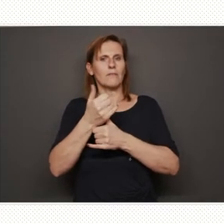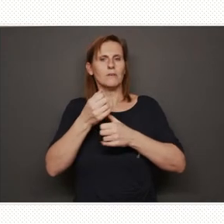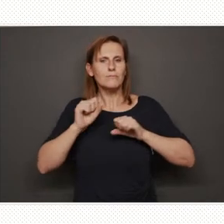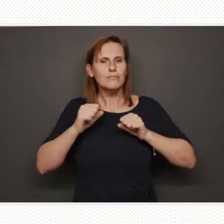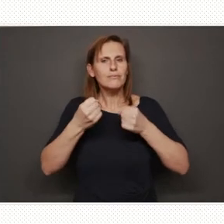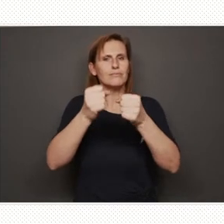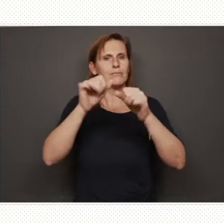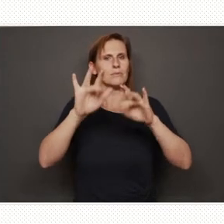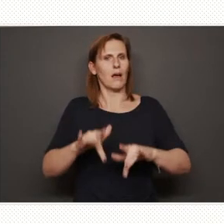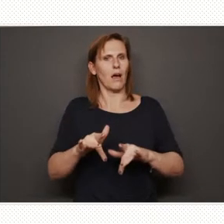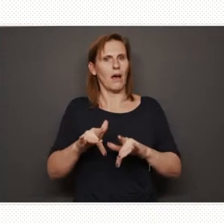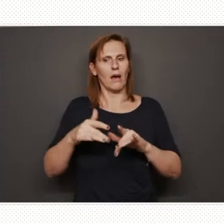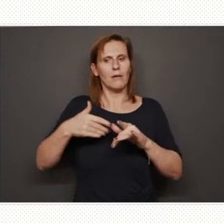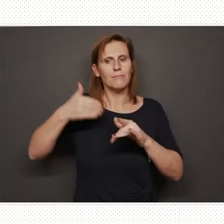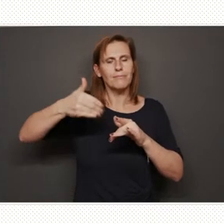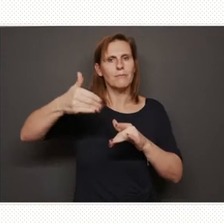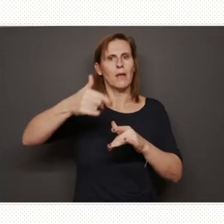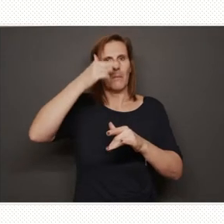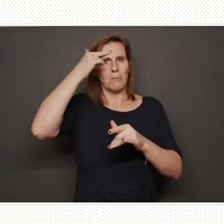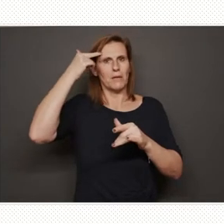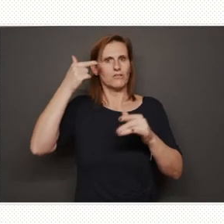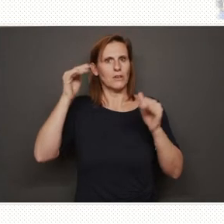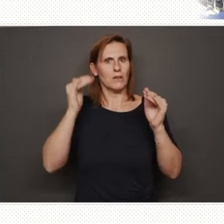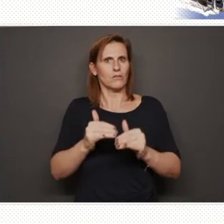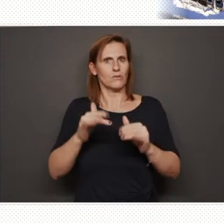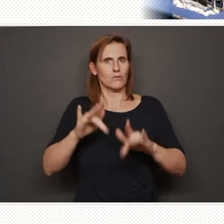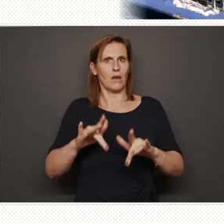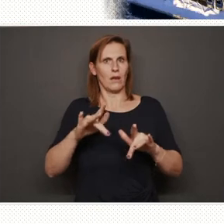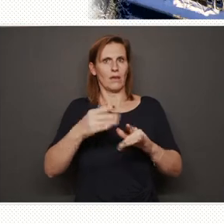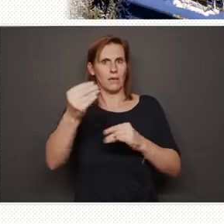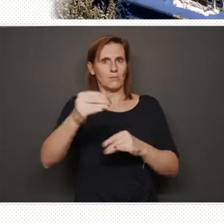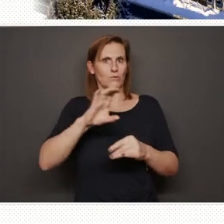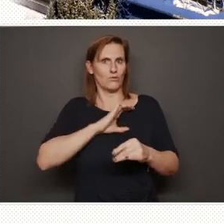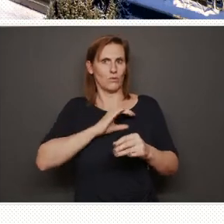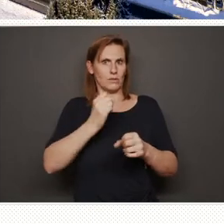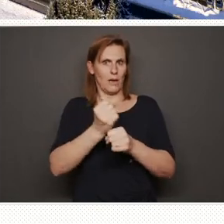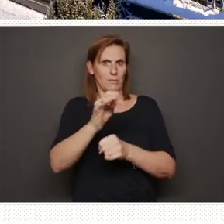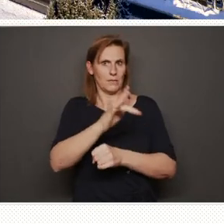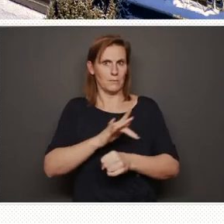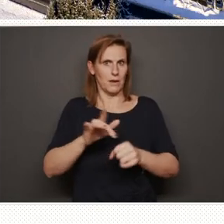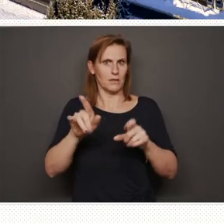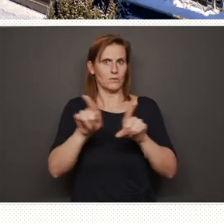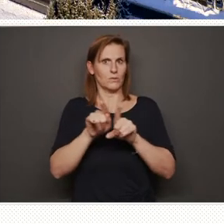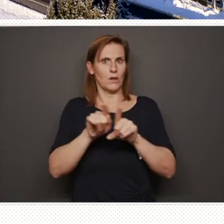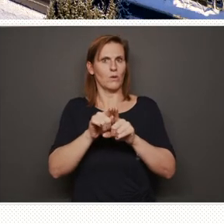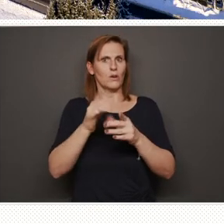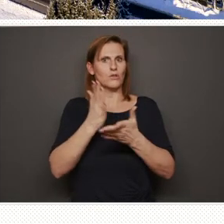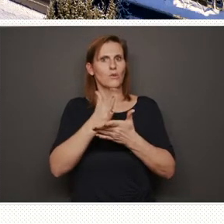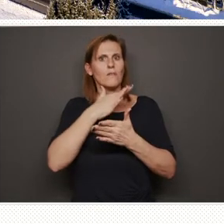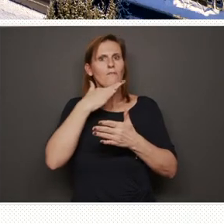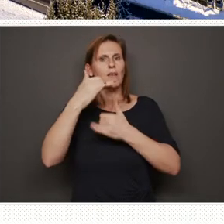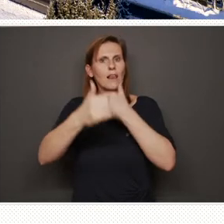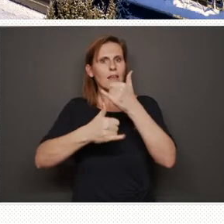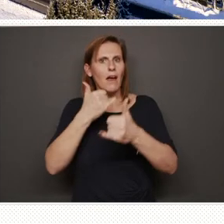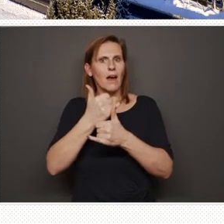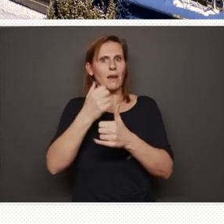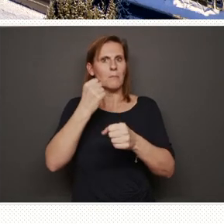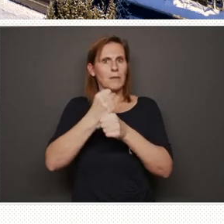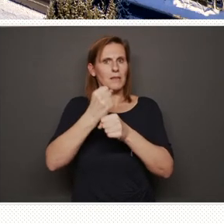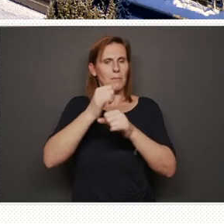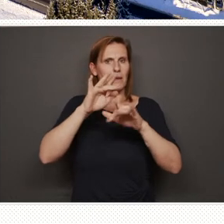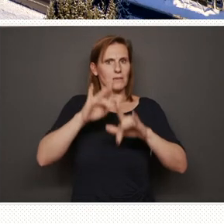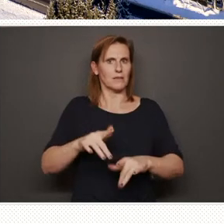immer wieder Menschen mit Einschränkungen eine Chance auf einen Arbeitsplatz gibt und seit vielen Jahren Mitarbeitende